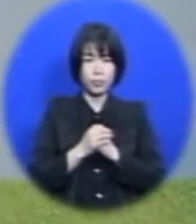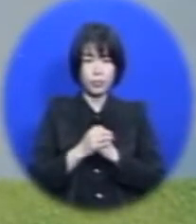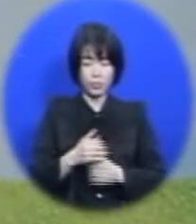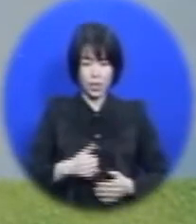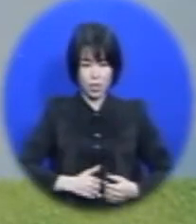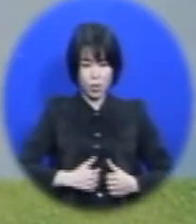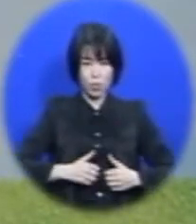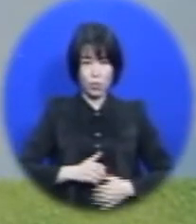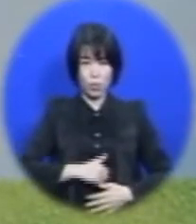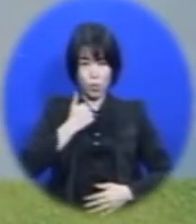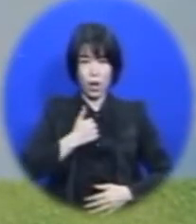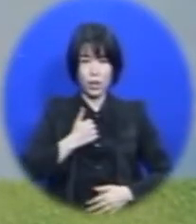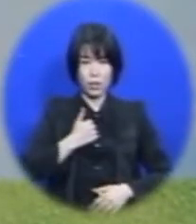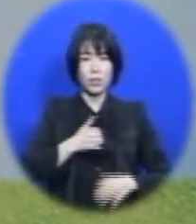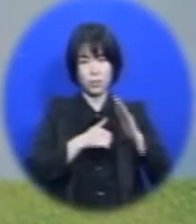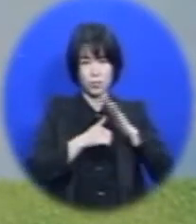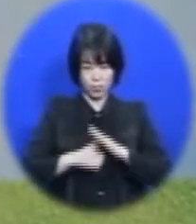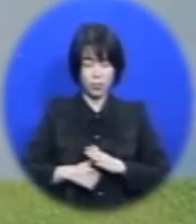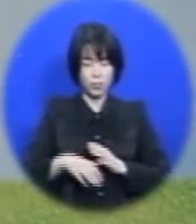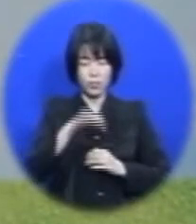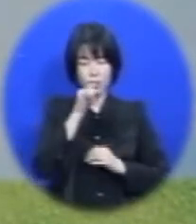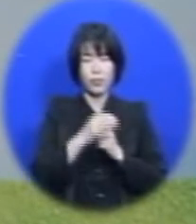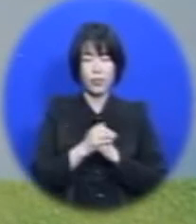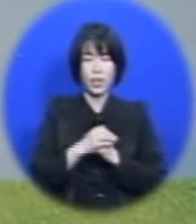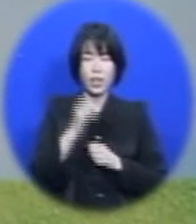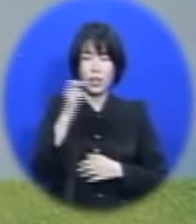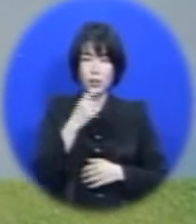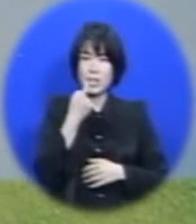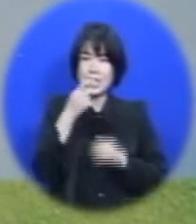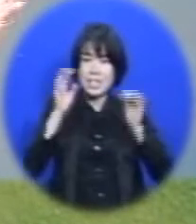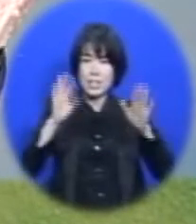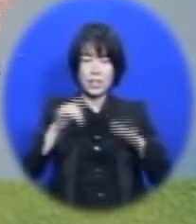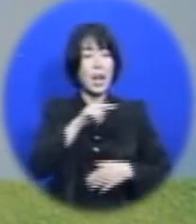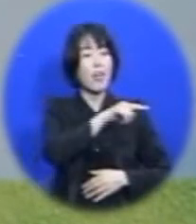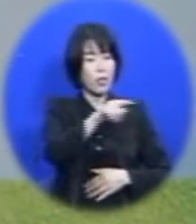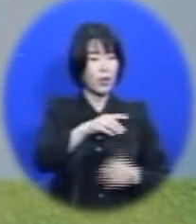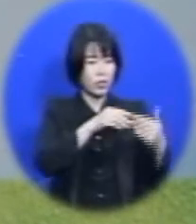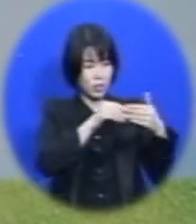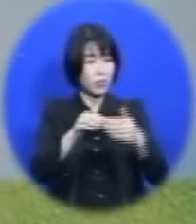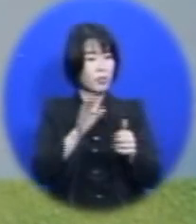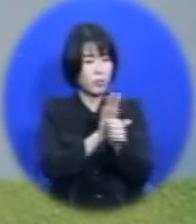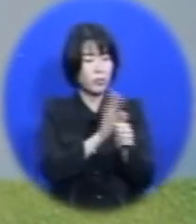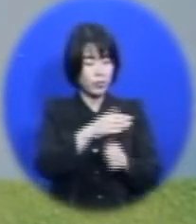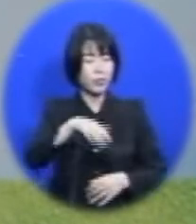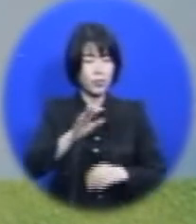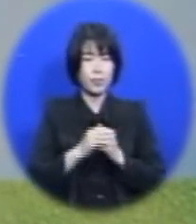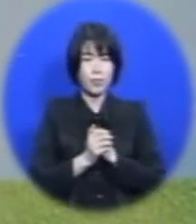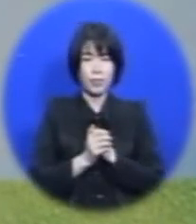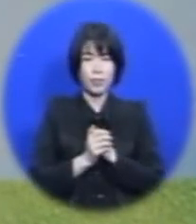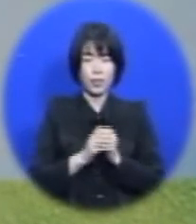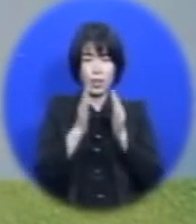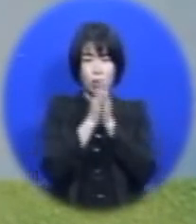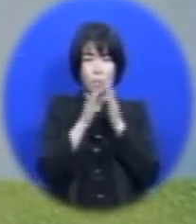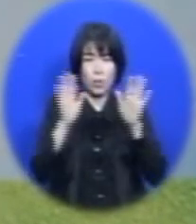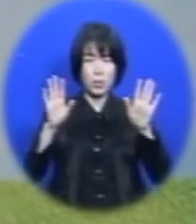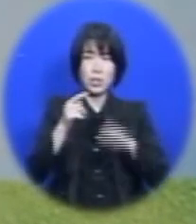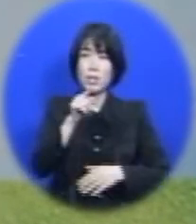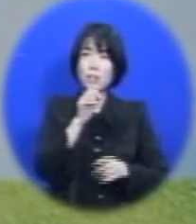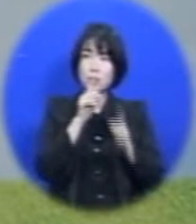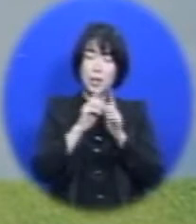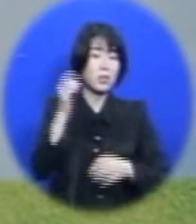진노를 내가 거두겠다. 그리고 천사들이 너희를 인도하러 갈 것이다. 모세는 그 말을